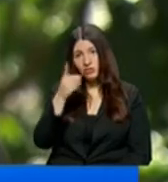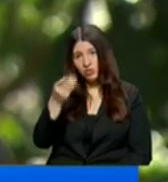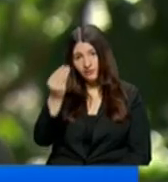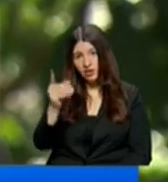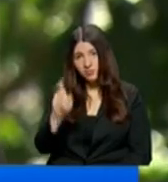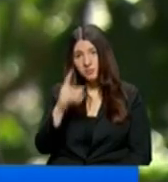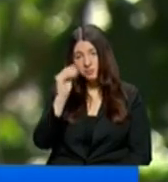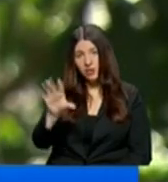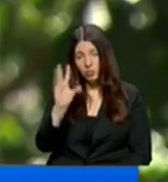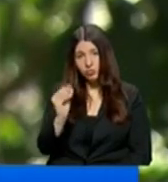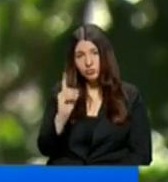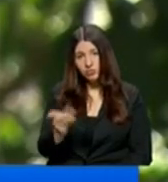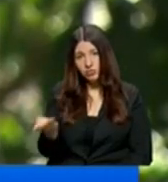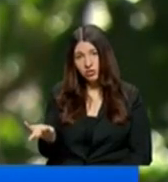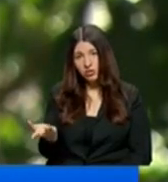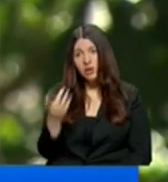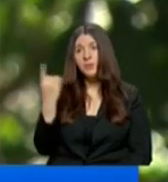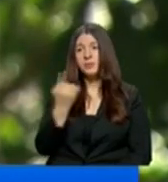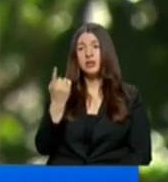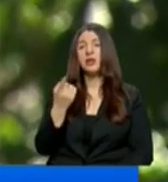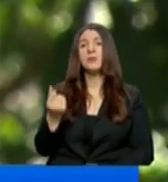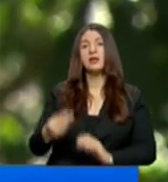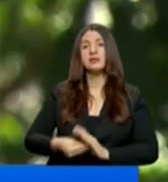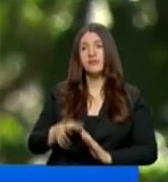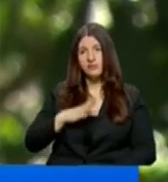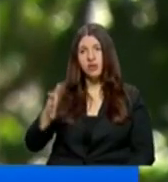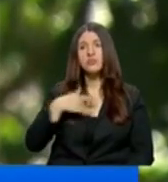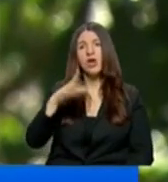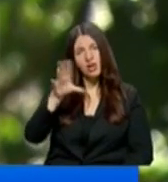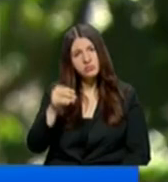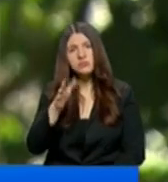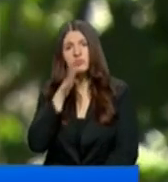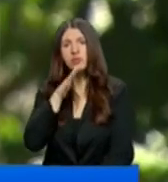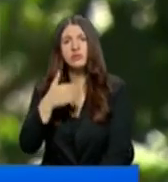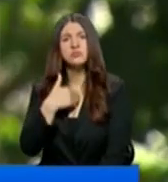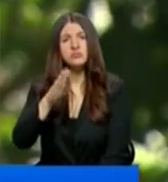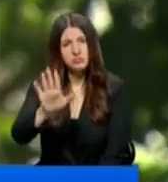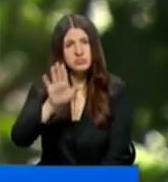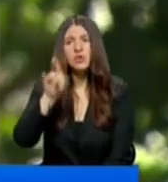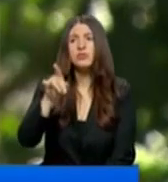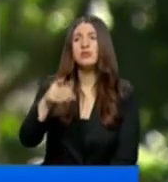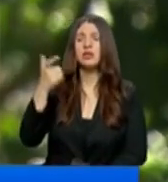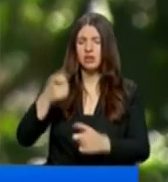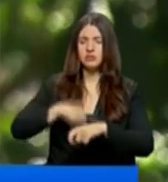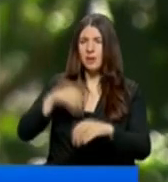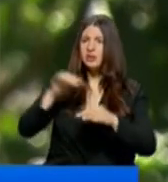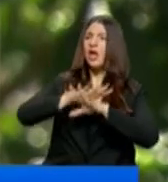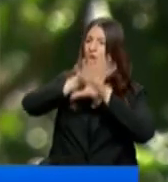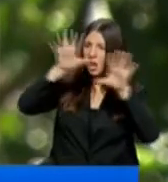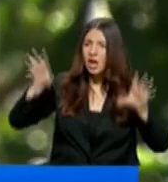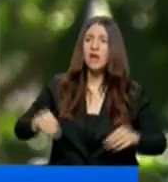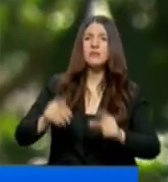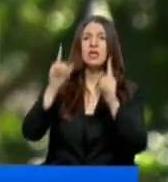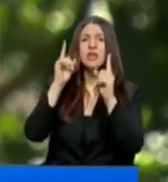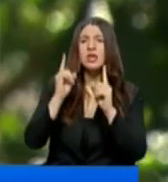verirler mi, bırakırlar mı? Birileri nemalanıyor oradan. Biz onların da hepsini biliyoruz. Onlar da yeri zamanı gelince hepsi